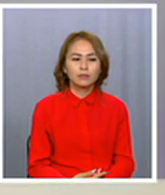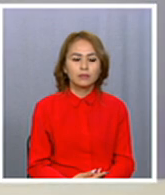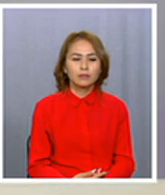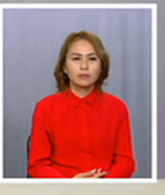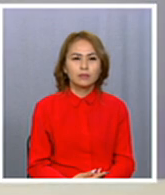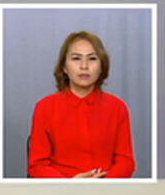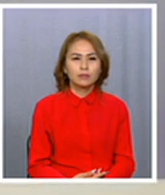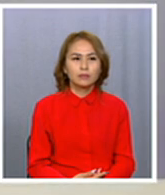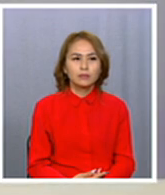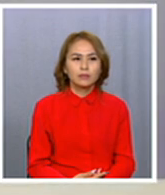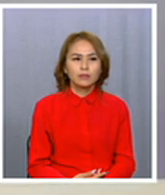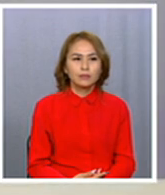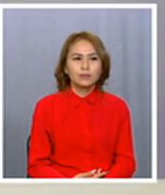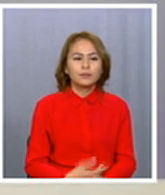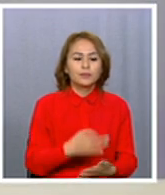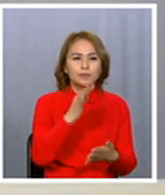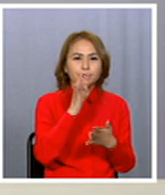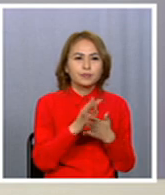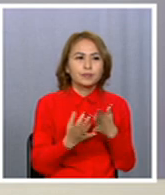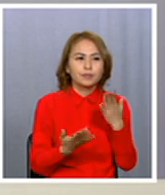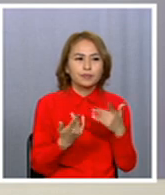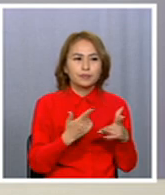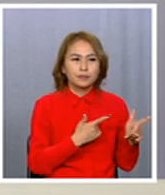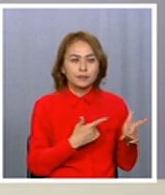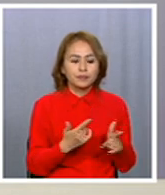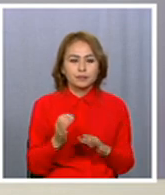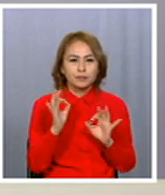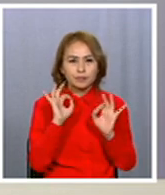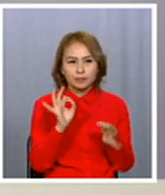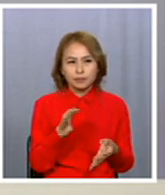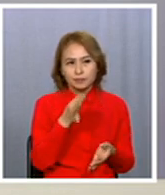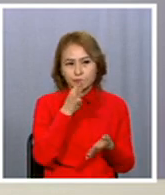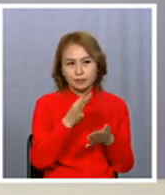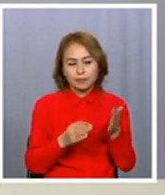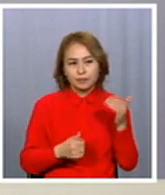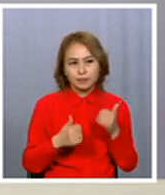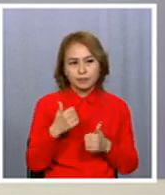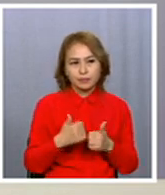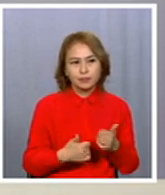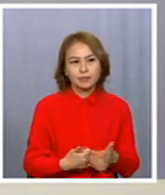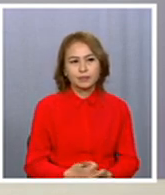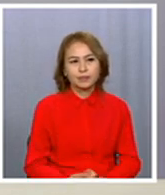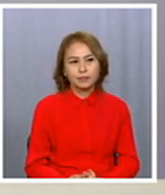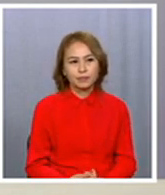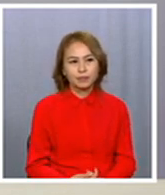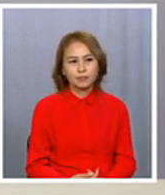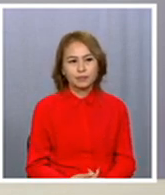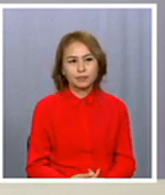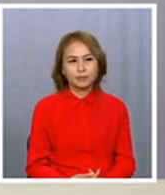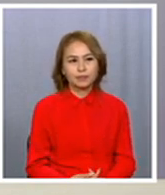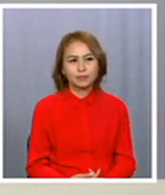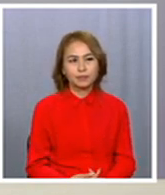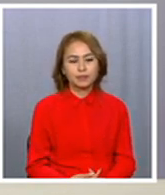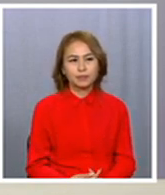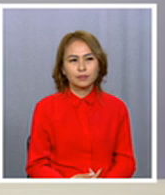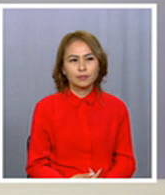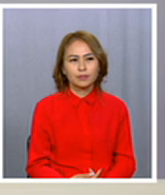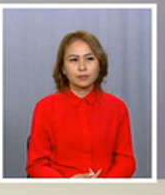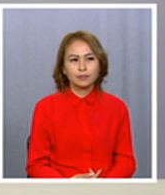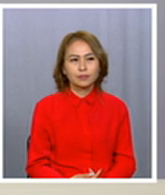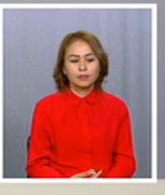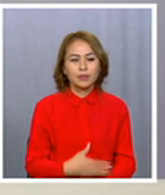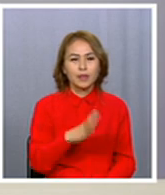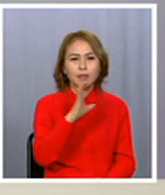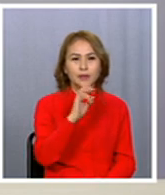Оқушылар, жауаптарыңыз дайын болса, дұрыс жауаппен салыстырып көріңіздер. Сын